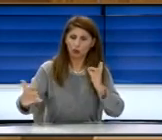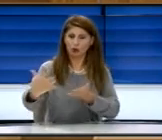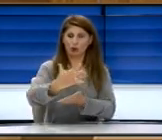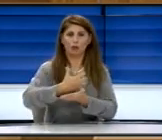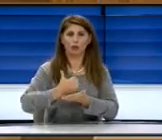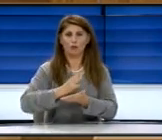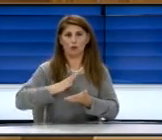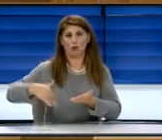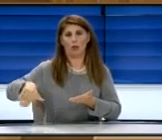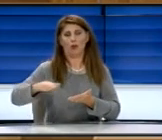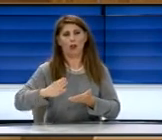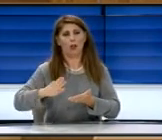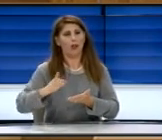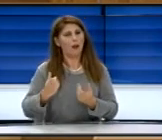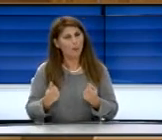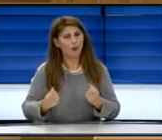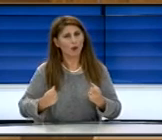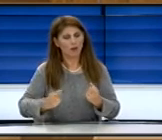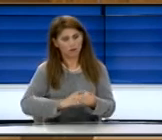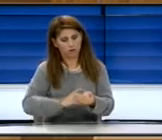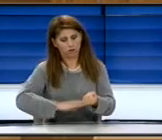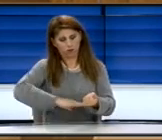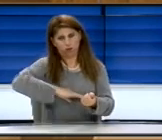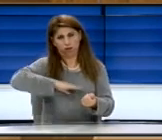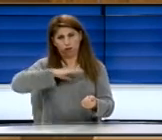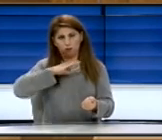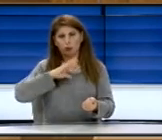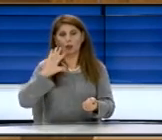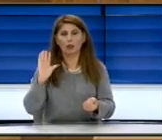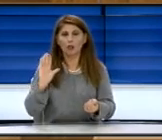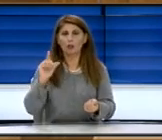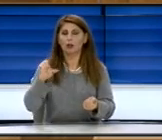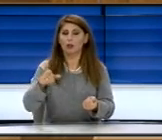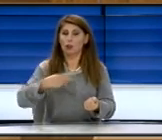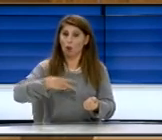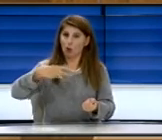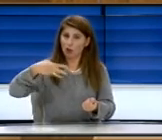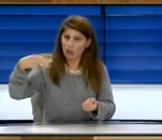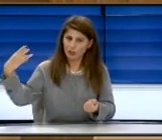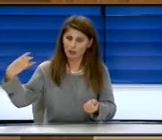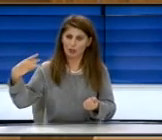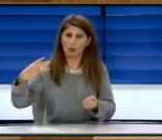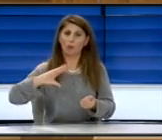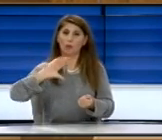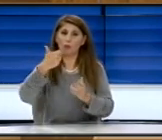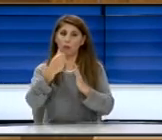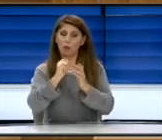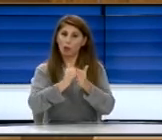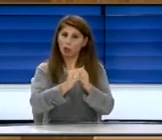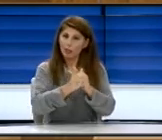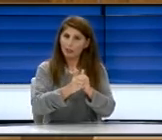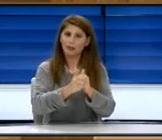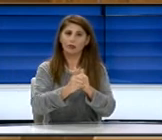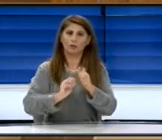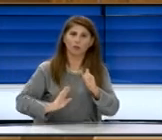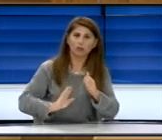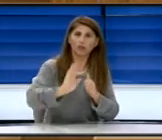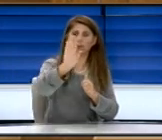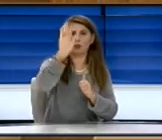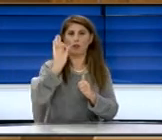λαού. Προκαλεί όμως και οργή, αφού ήταν ο ΣΥΡΙΖΑ ο πρωταθλητής της εκτόξευσης του